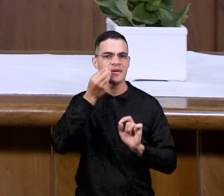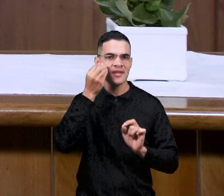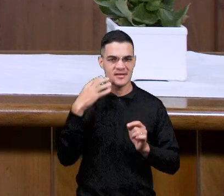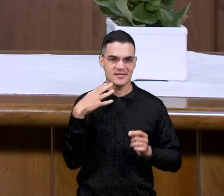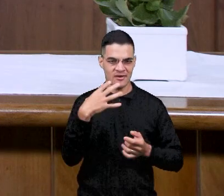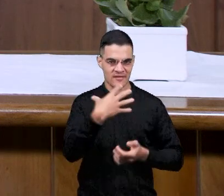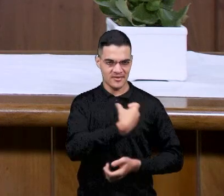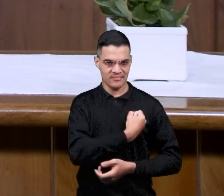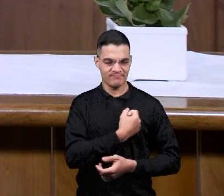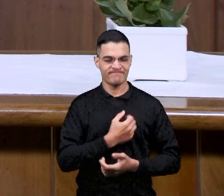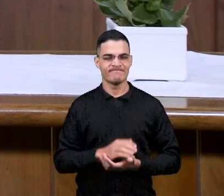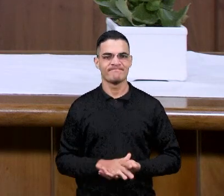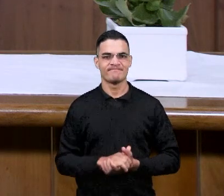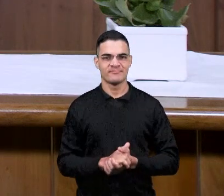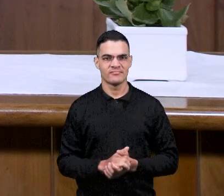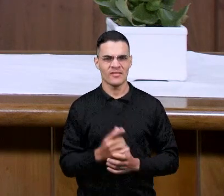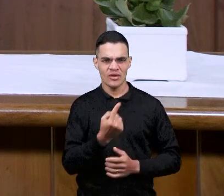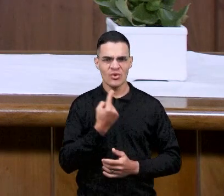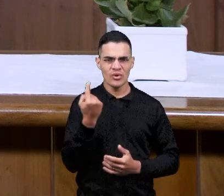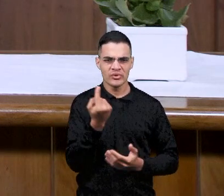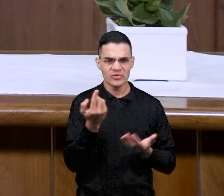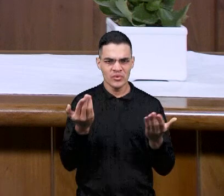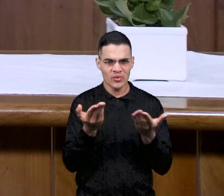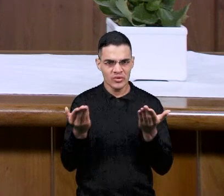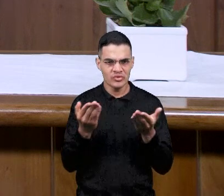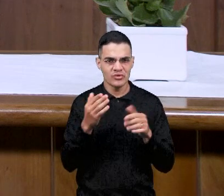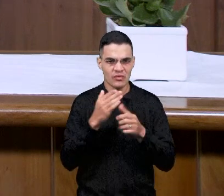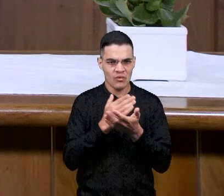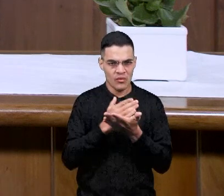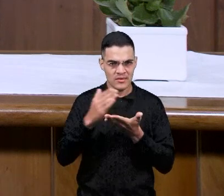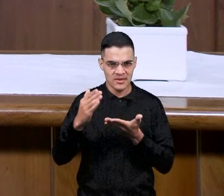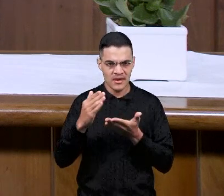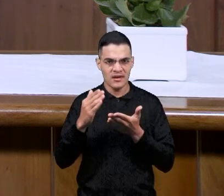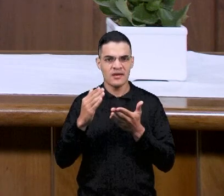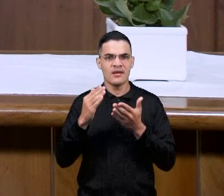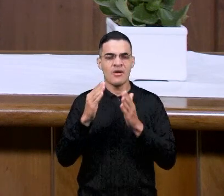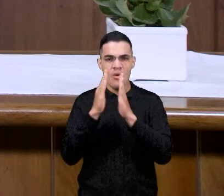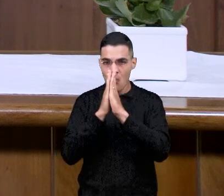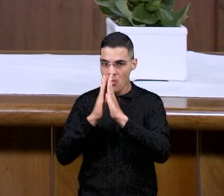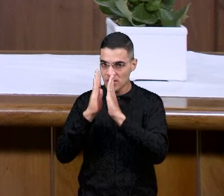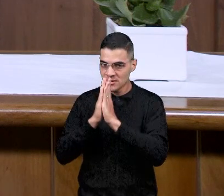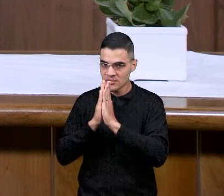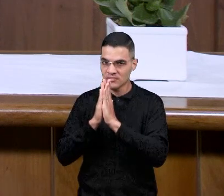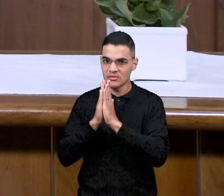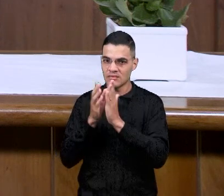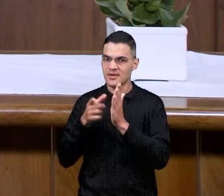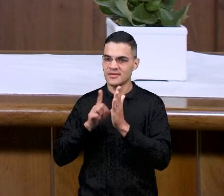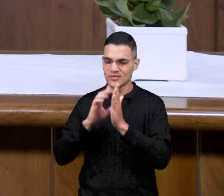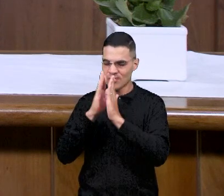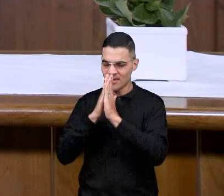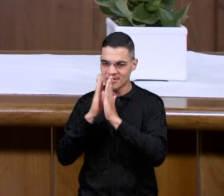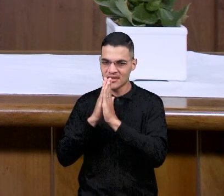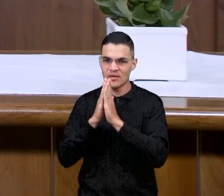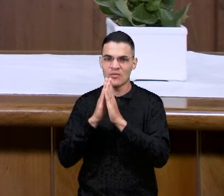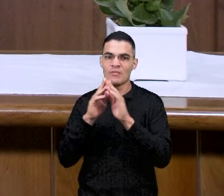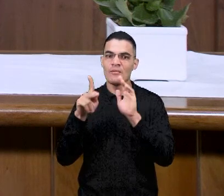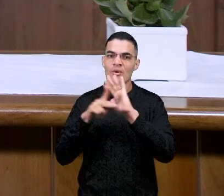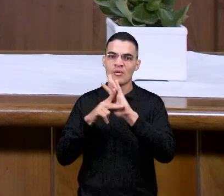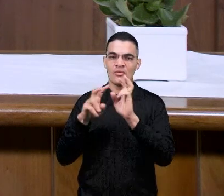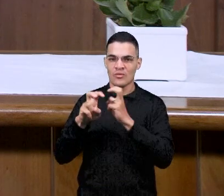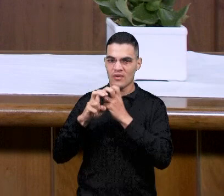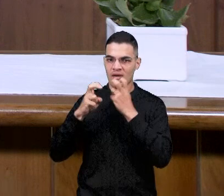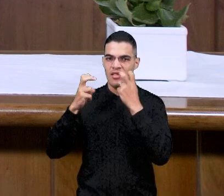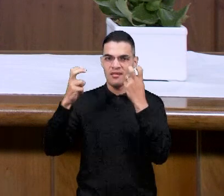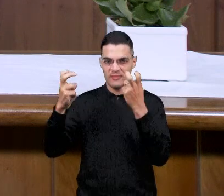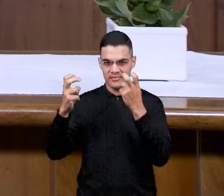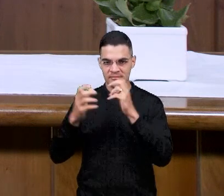expérience de salut. Nous allons commencer cette réunion ce culte par la prière. Nous allons clamer par le sang de Jésus.